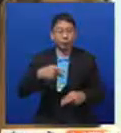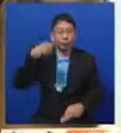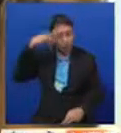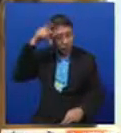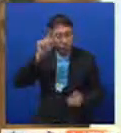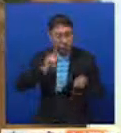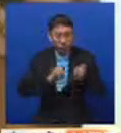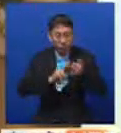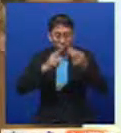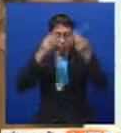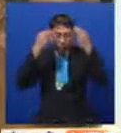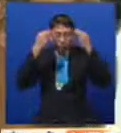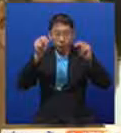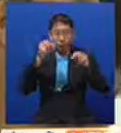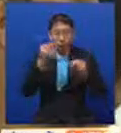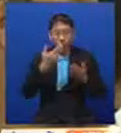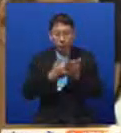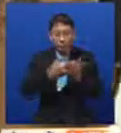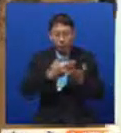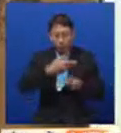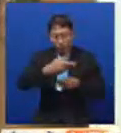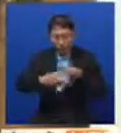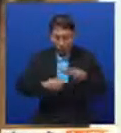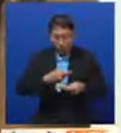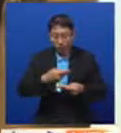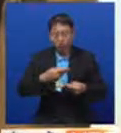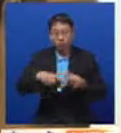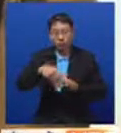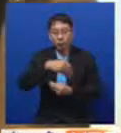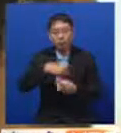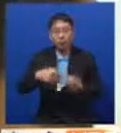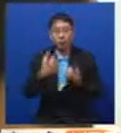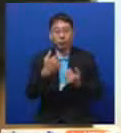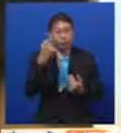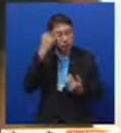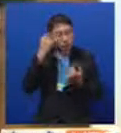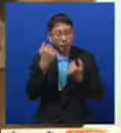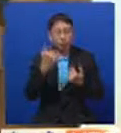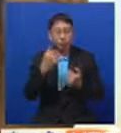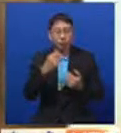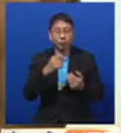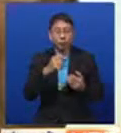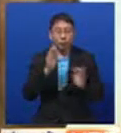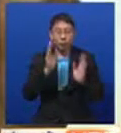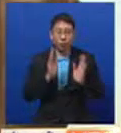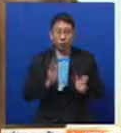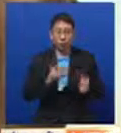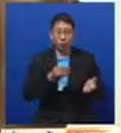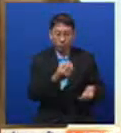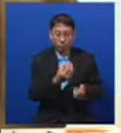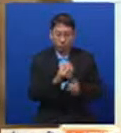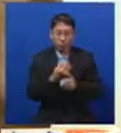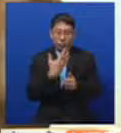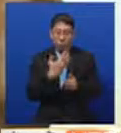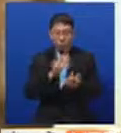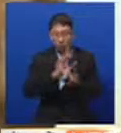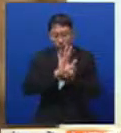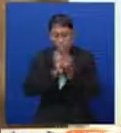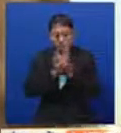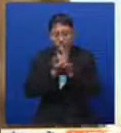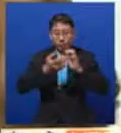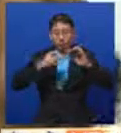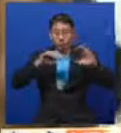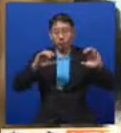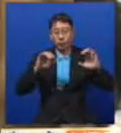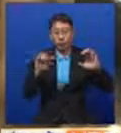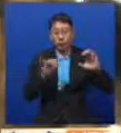ลรองนายกรัฐมนตรีฝ่ายเศรษฐกิจยืนยันว่าขณะนี้ยังไม่ได้รับการส่งสัญญาณใดๆในการปรับคณะรัฐมนตรีร